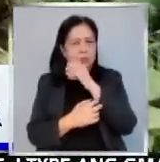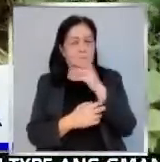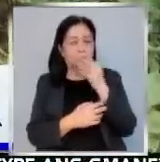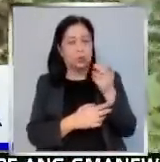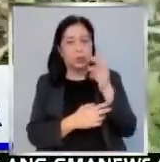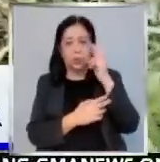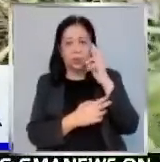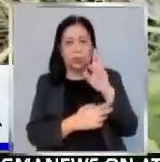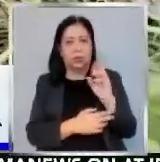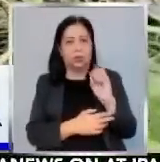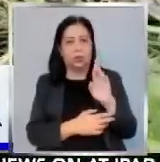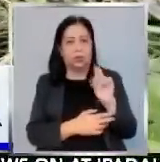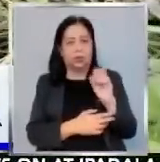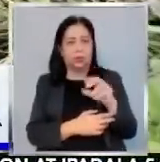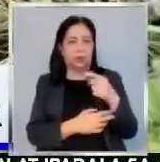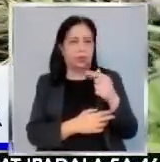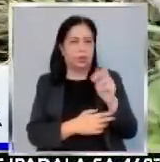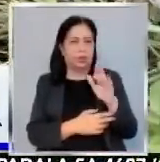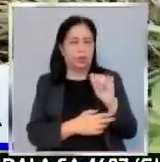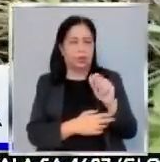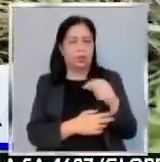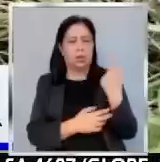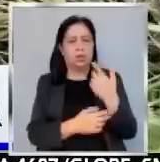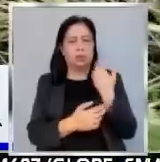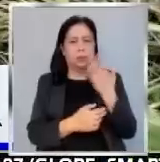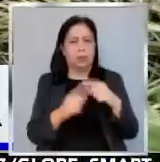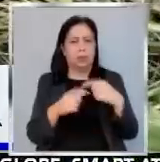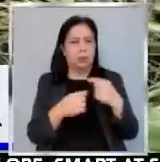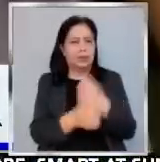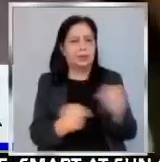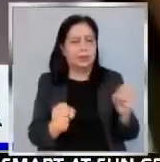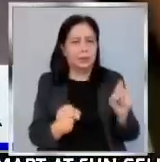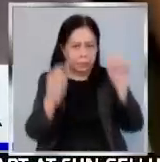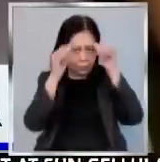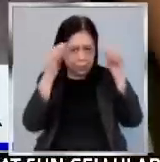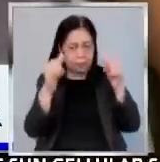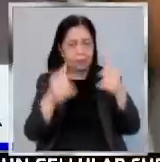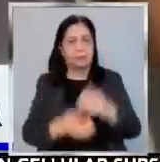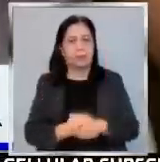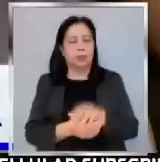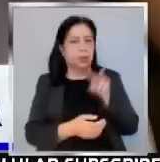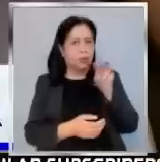Garcia. Nasawi siya habang sinasagip ang mga alaga niyang baka. Nasaksihan ito